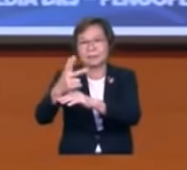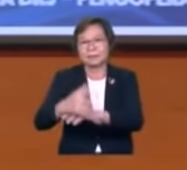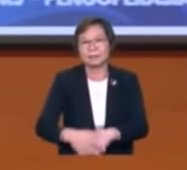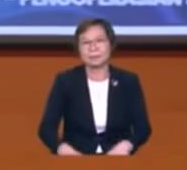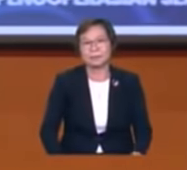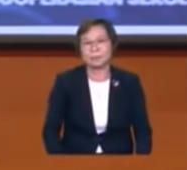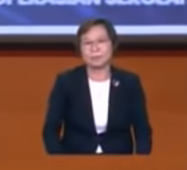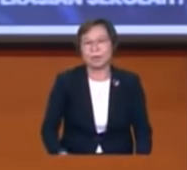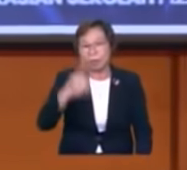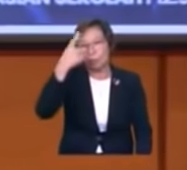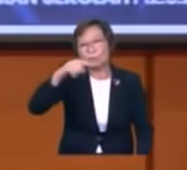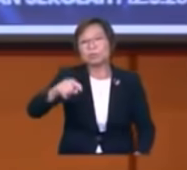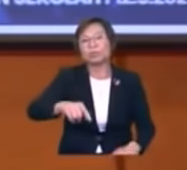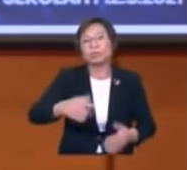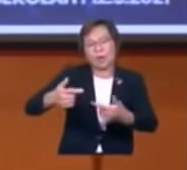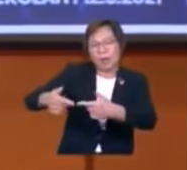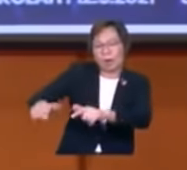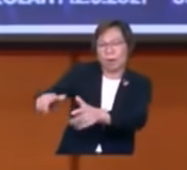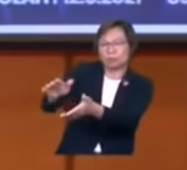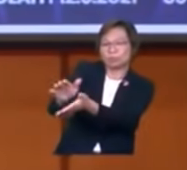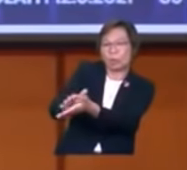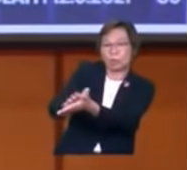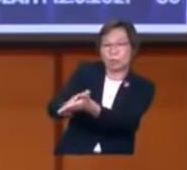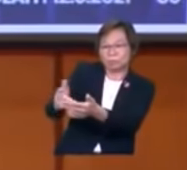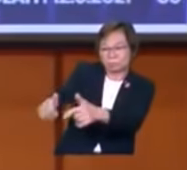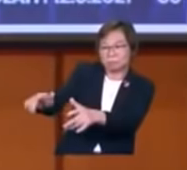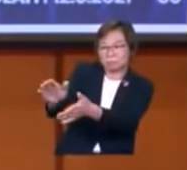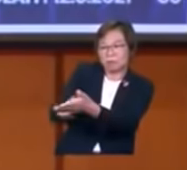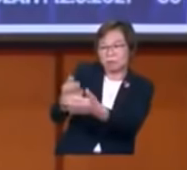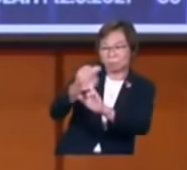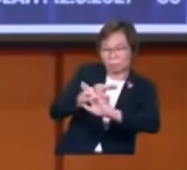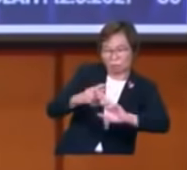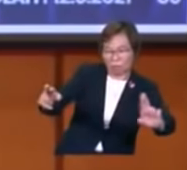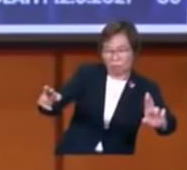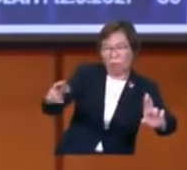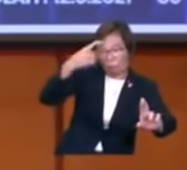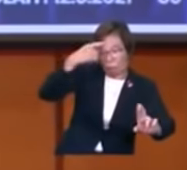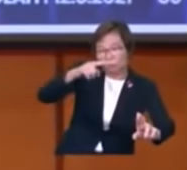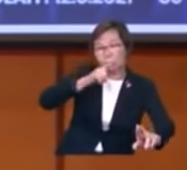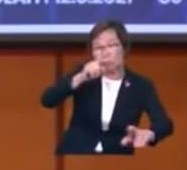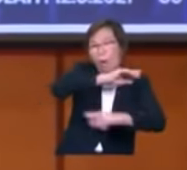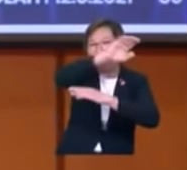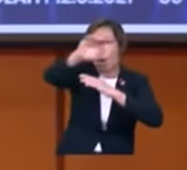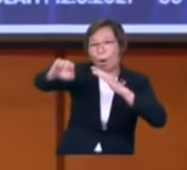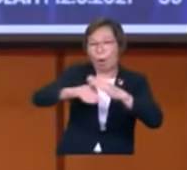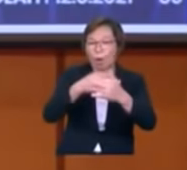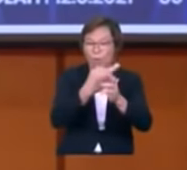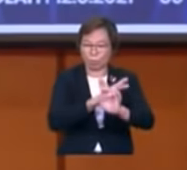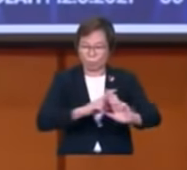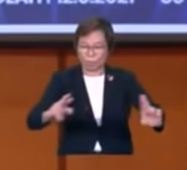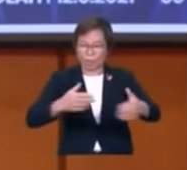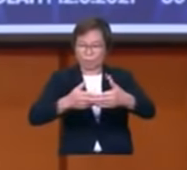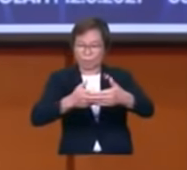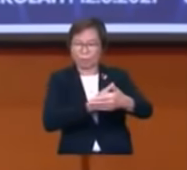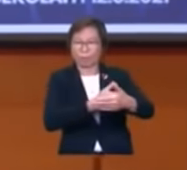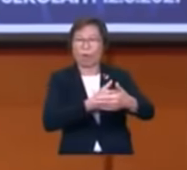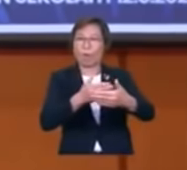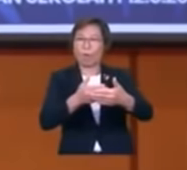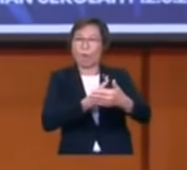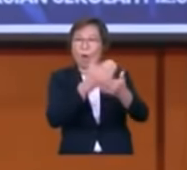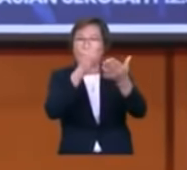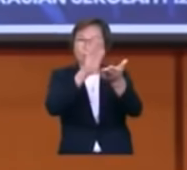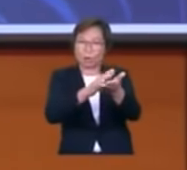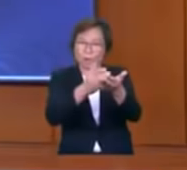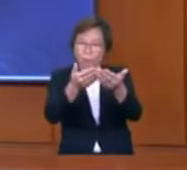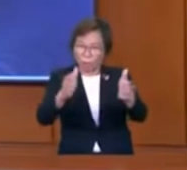317 bagi membolehkan ruang untuk pihak sekolah membuat persediaan bagi mustika segalanya telah siap sebelum juga